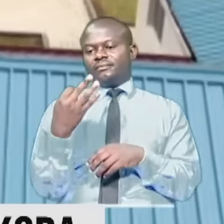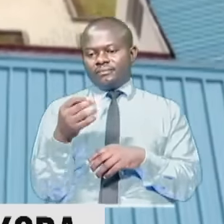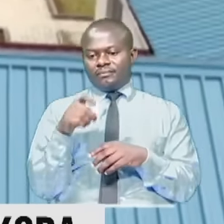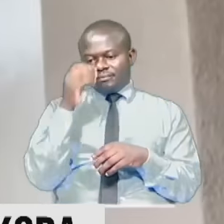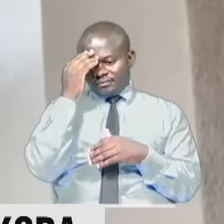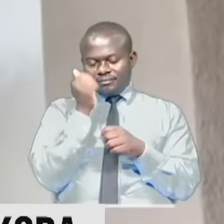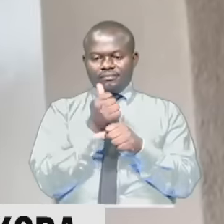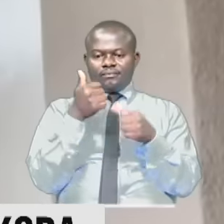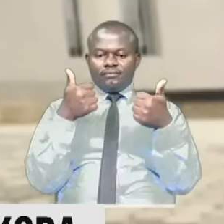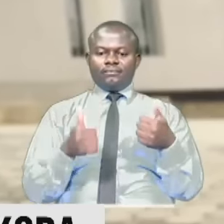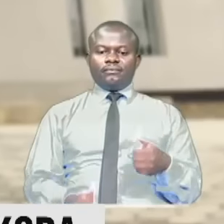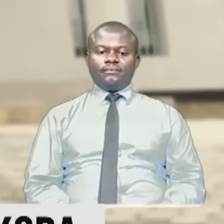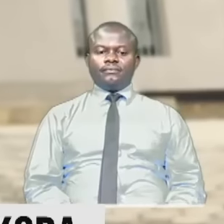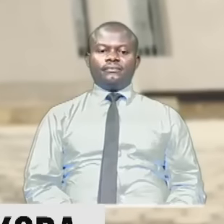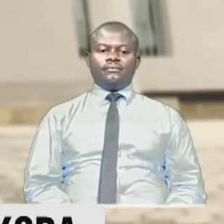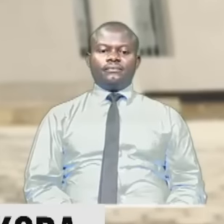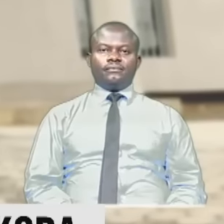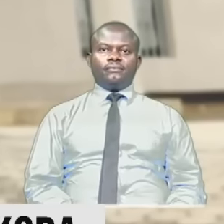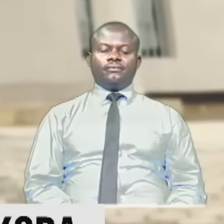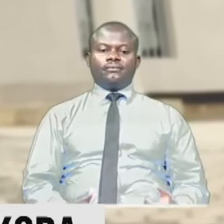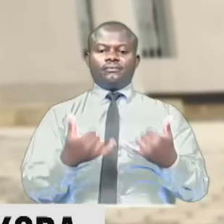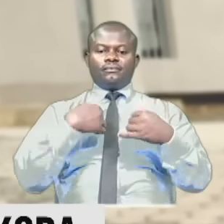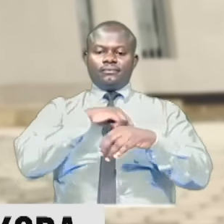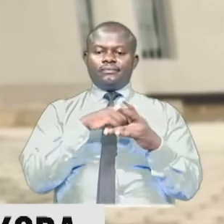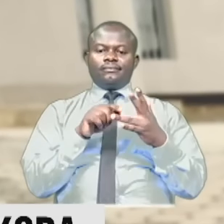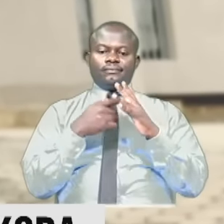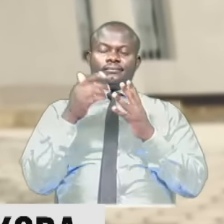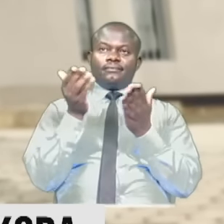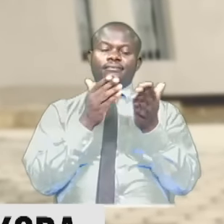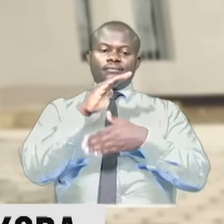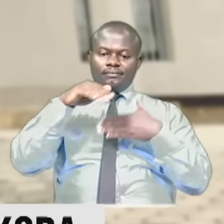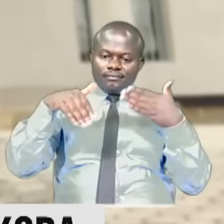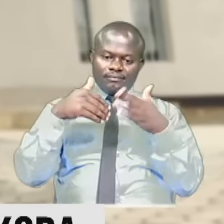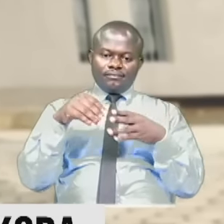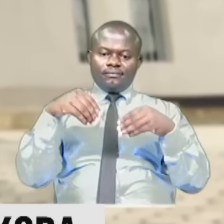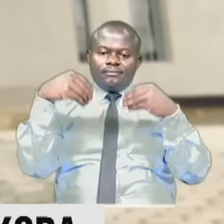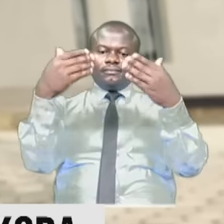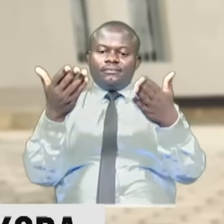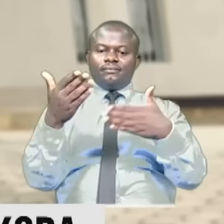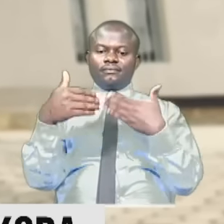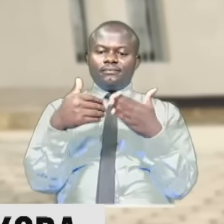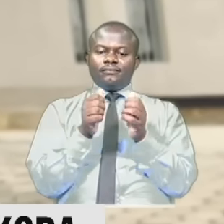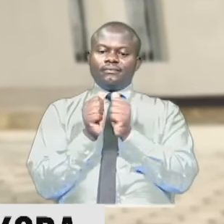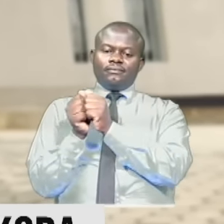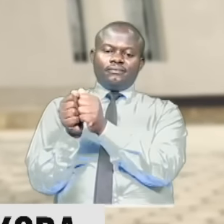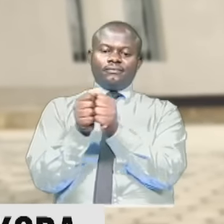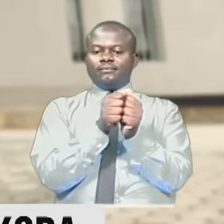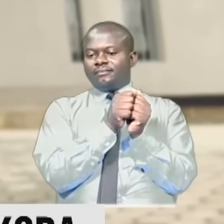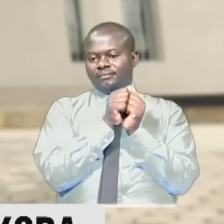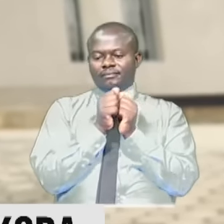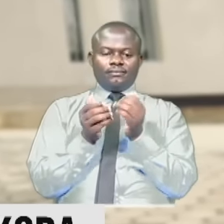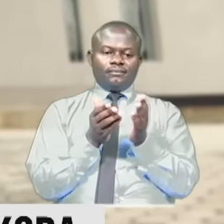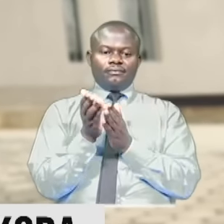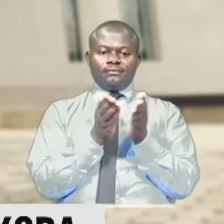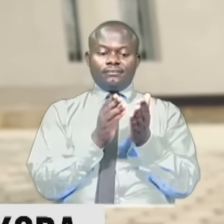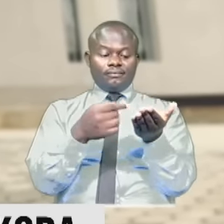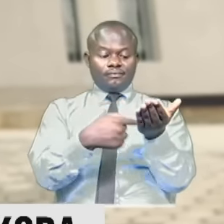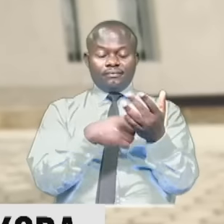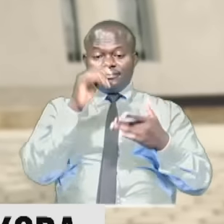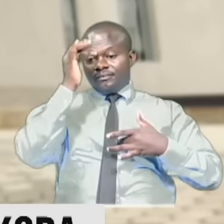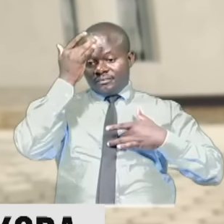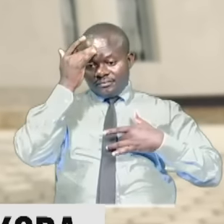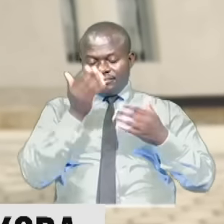gikore neza. Mu by'ukuri hano dutangiranye serivisi zose zitangwa n'ikigo nderabuzima, yaba serivisi zo kuvura